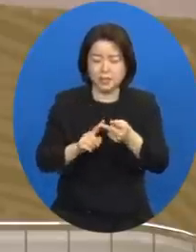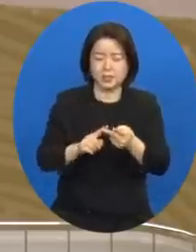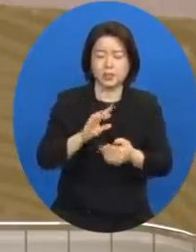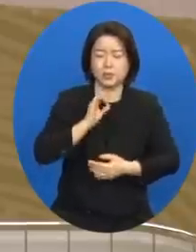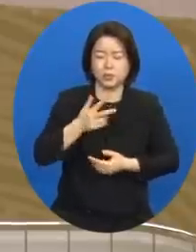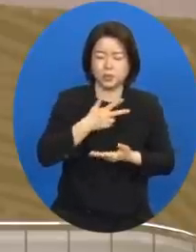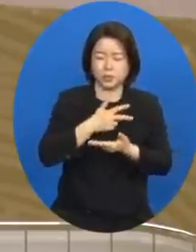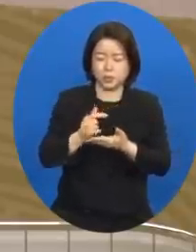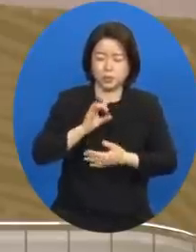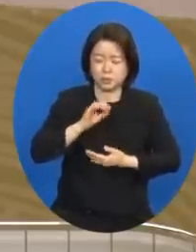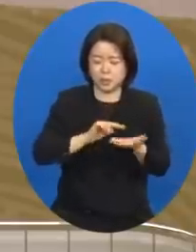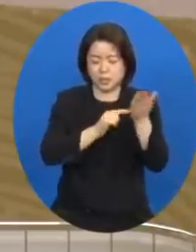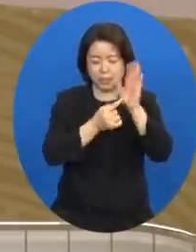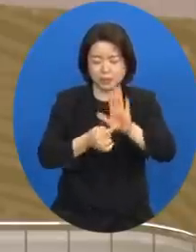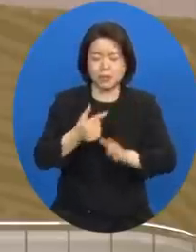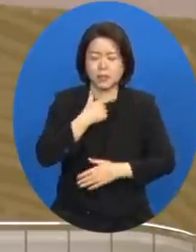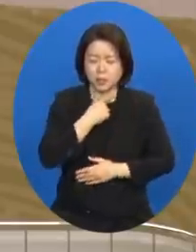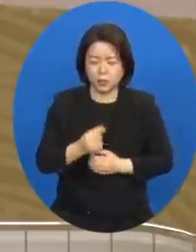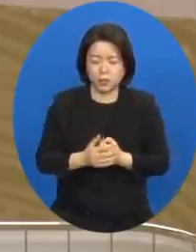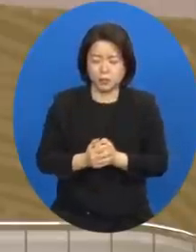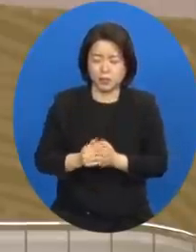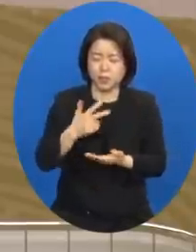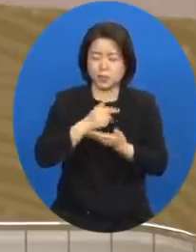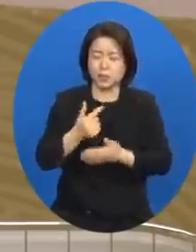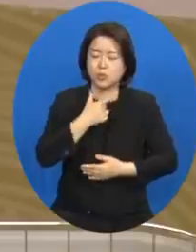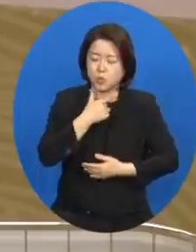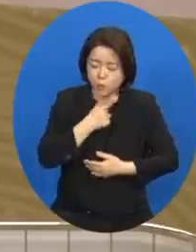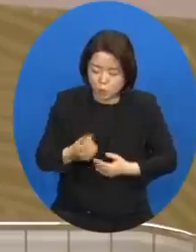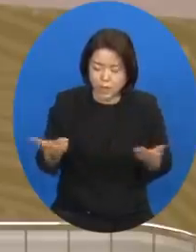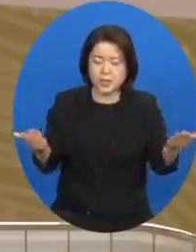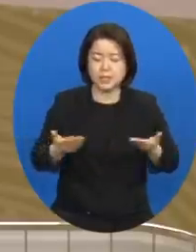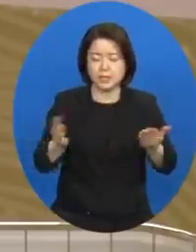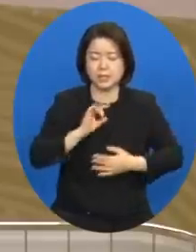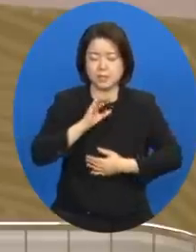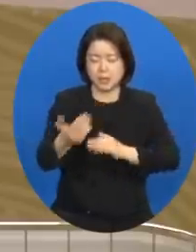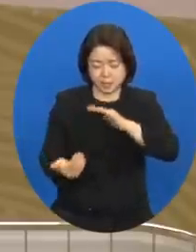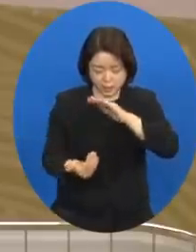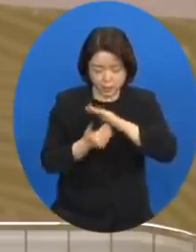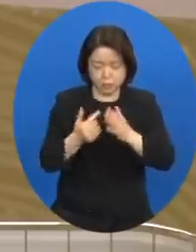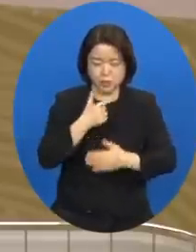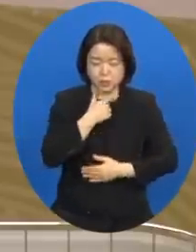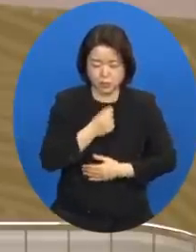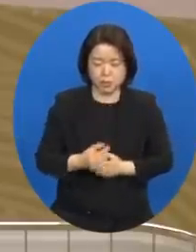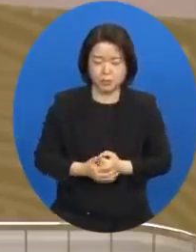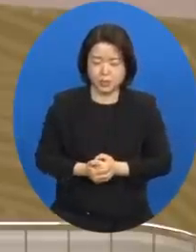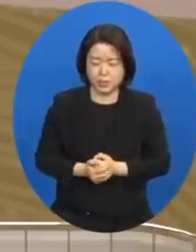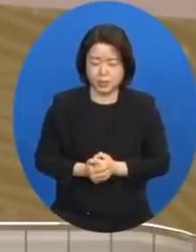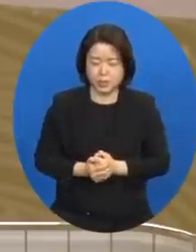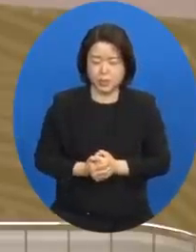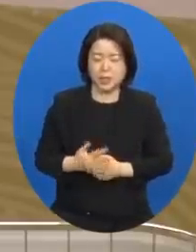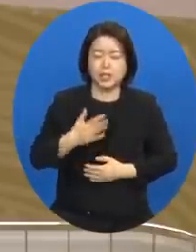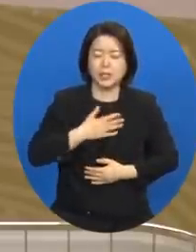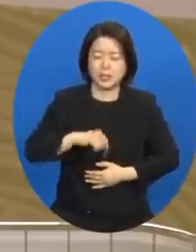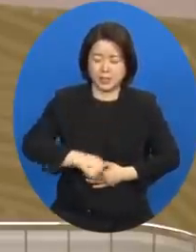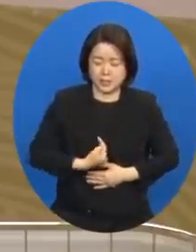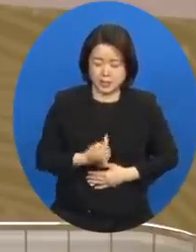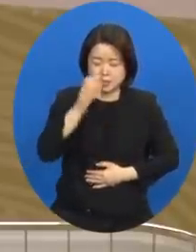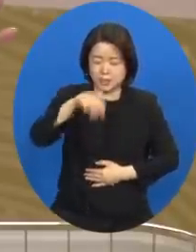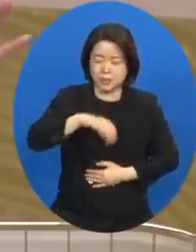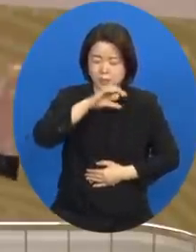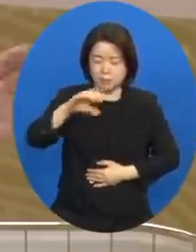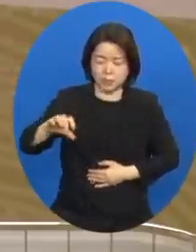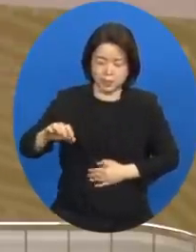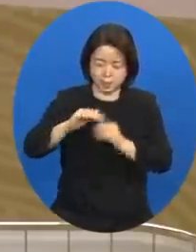예수님만 드러나기를 원합니다. 주님 원하시는 일만 이루어지기를 원합니다. 우리 자신을 십자가에